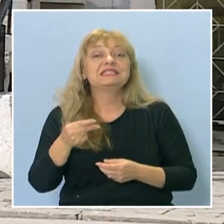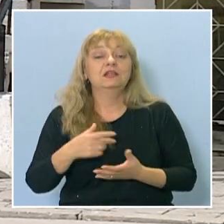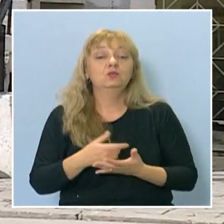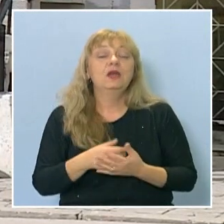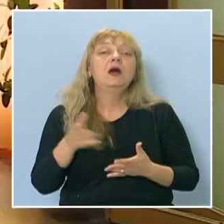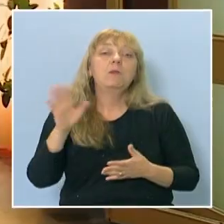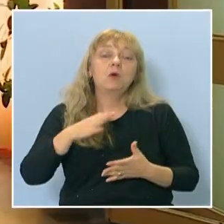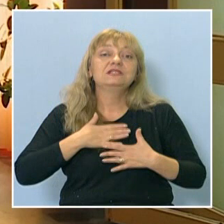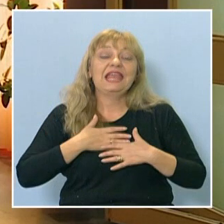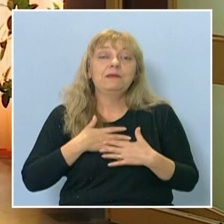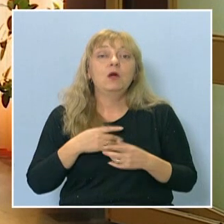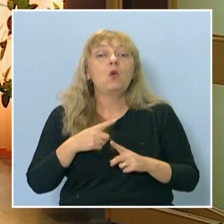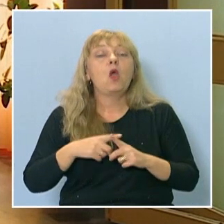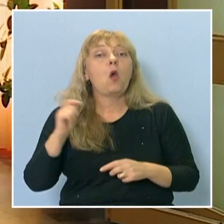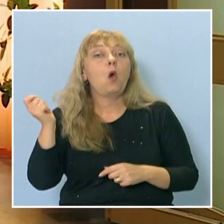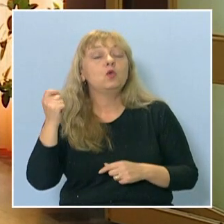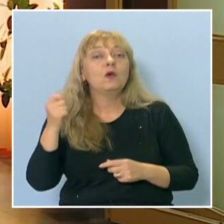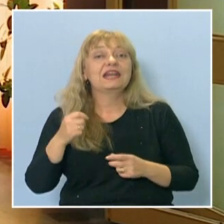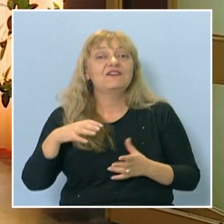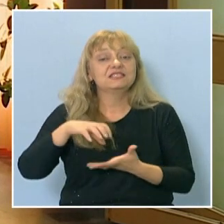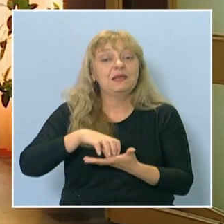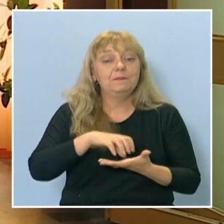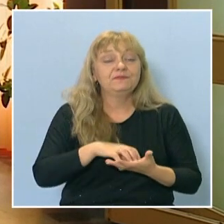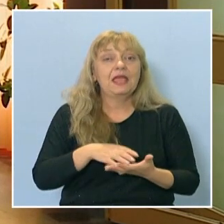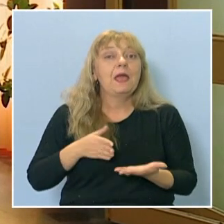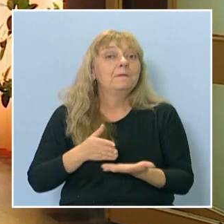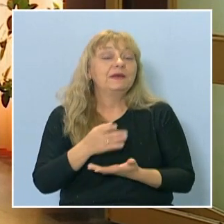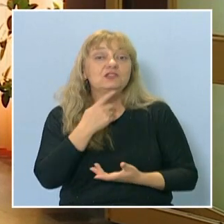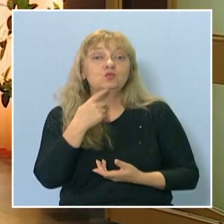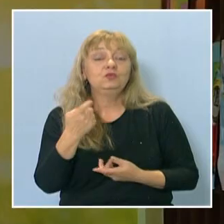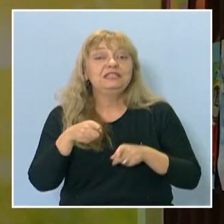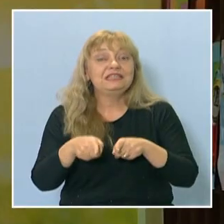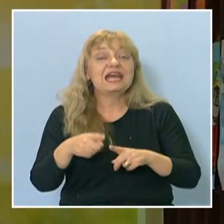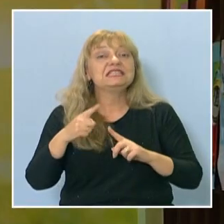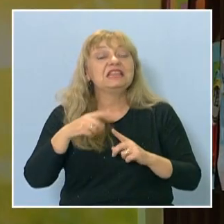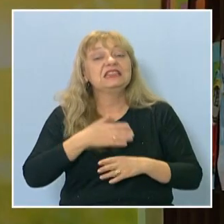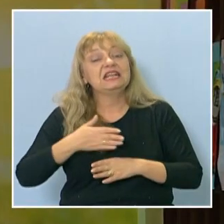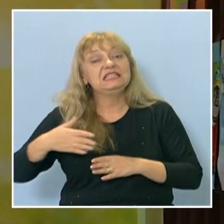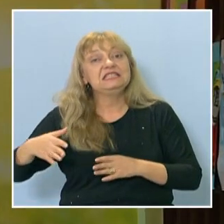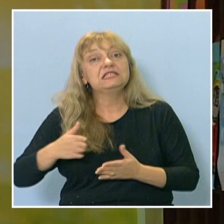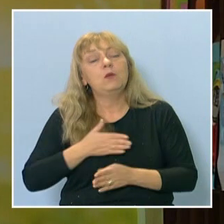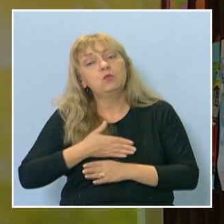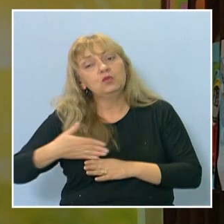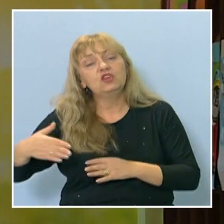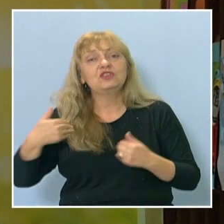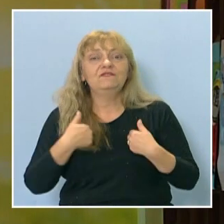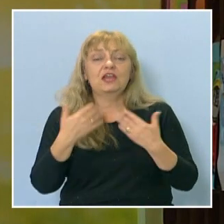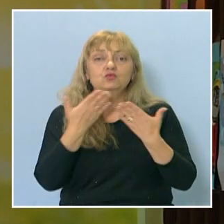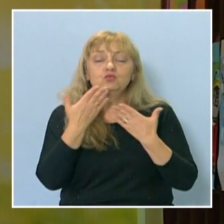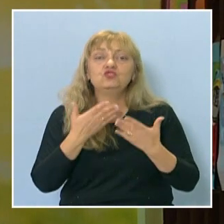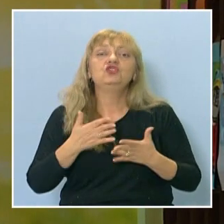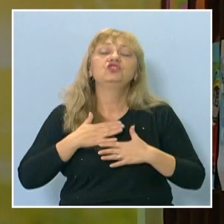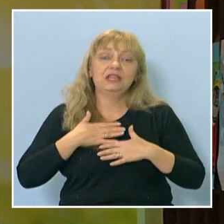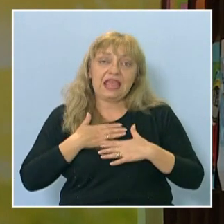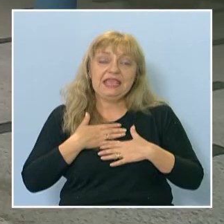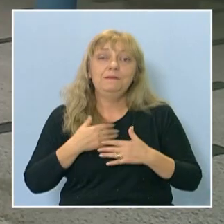и хореографски паралелки. И някак си през годините тази традиция продължава в училището да се поддържа по един или по друг